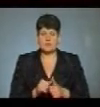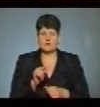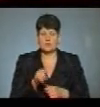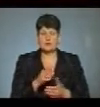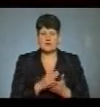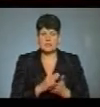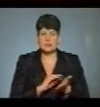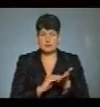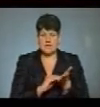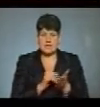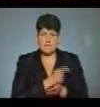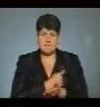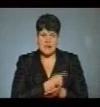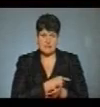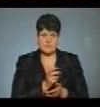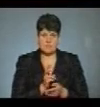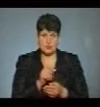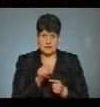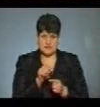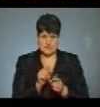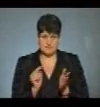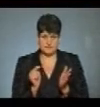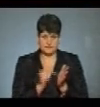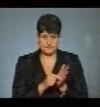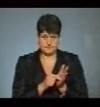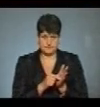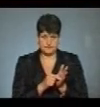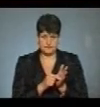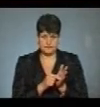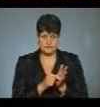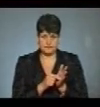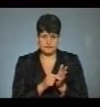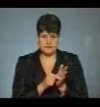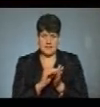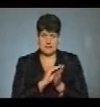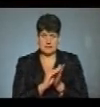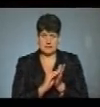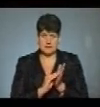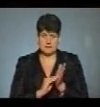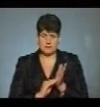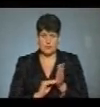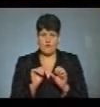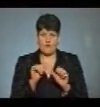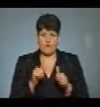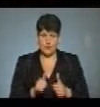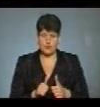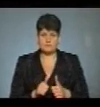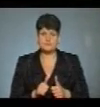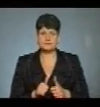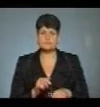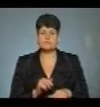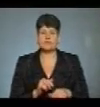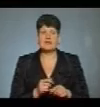є посилання для медиків, вони переходять за цим посиланням і заповнюють форму, в якій